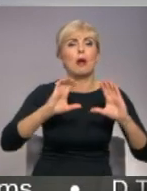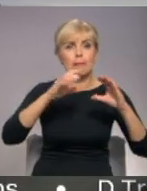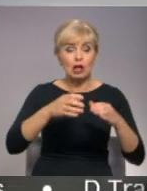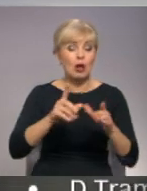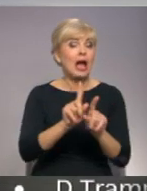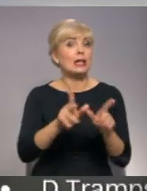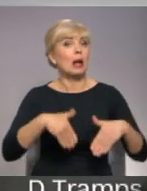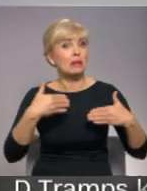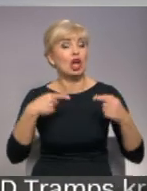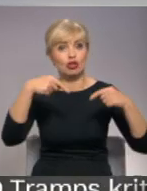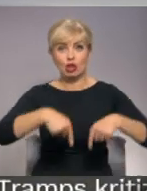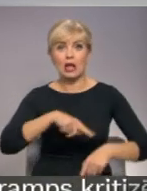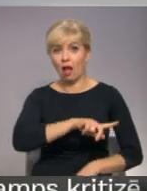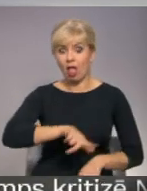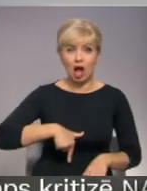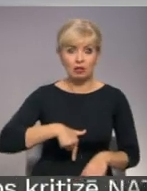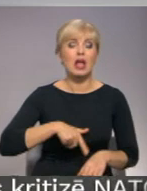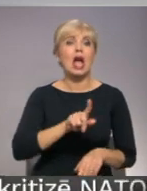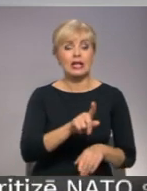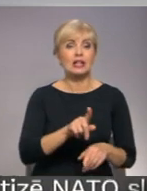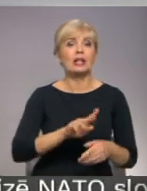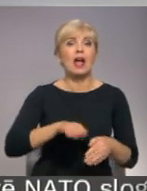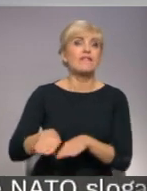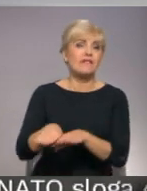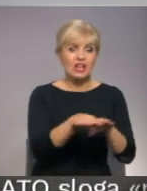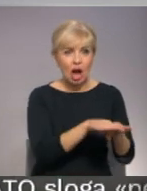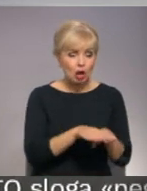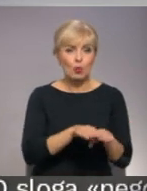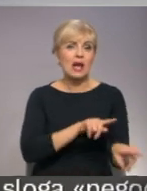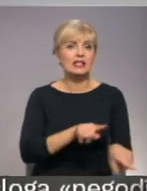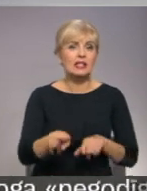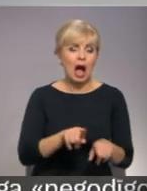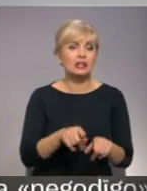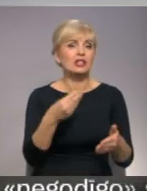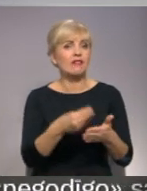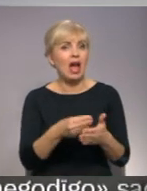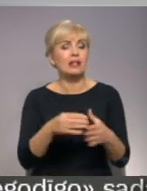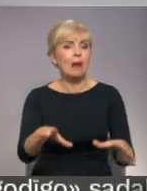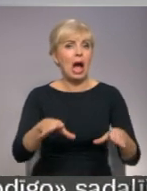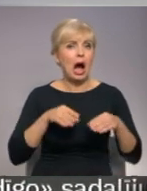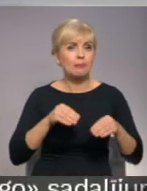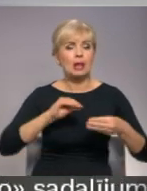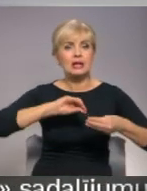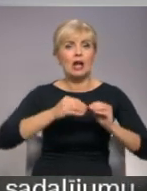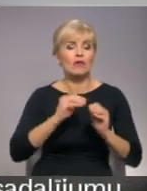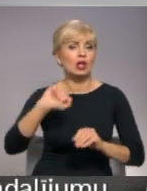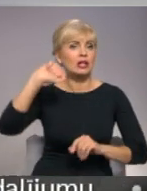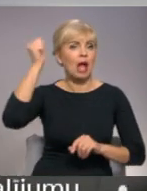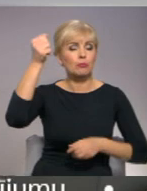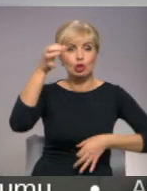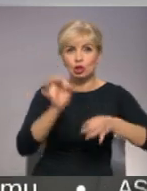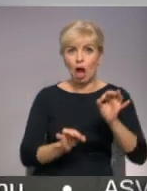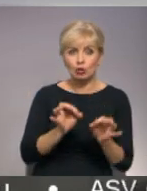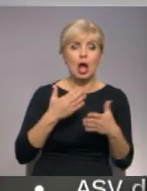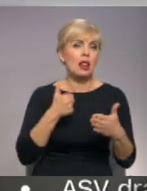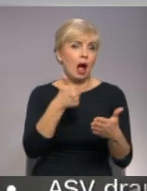patiesas prieks būt Latvijā, jo mūs vieno dziļas saiknes, kopīgas vērtības un patiesa apņemšanās ievērot demokrātiju un tiesiskumu, ko